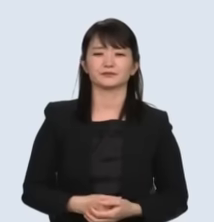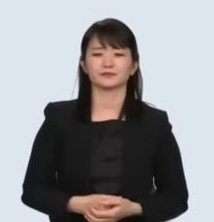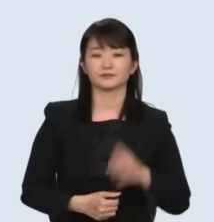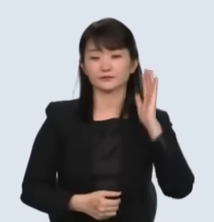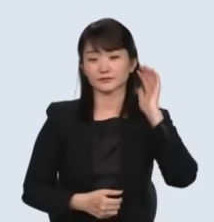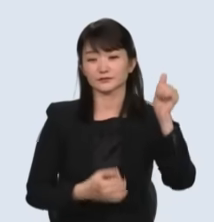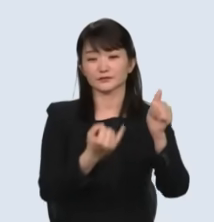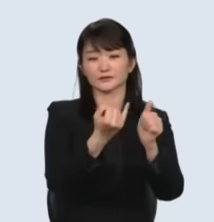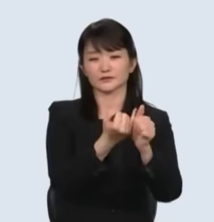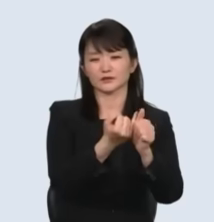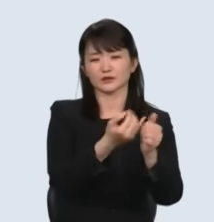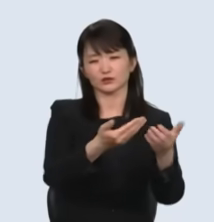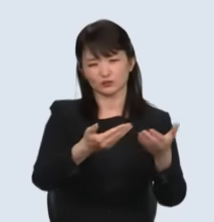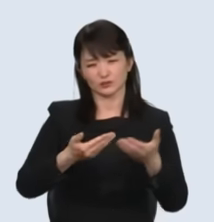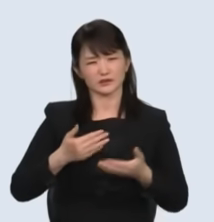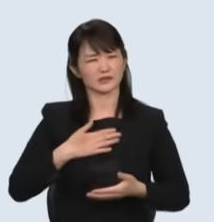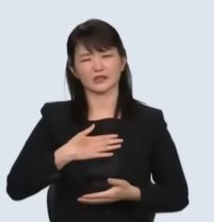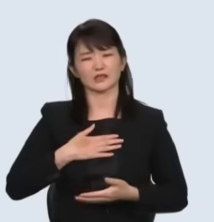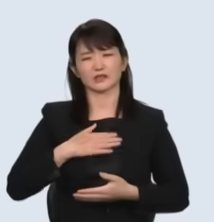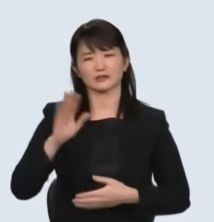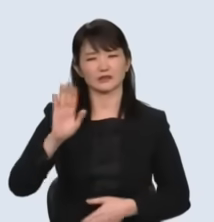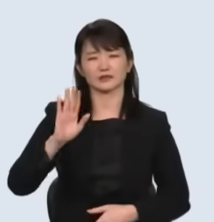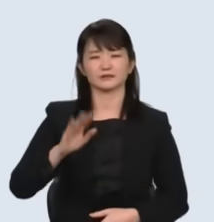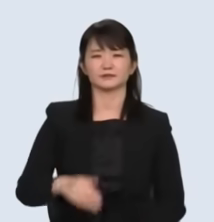대 주신 겁니다. 제가 한 게 아니고.